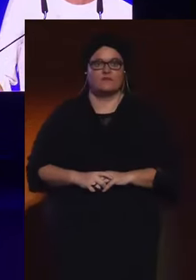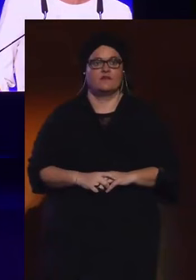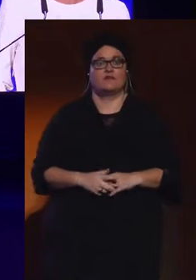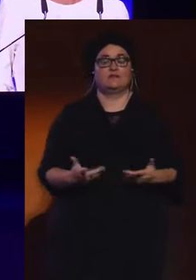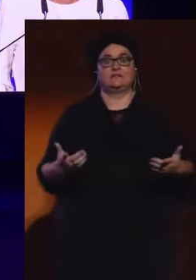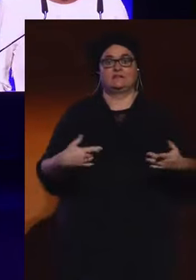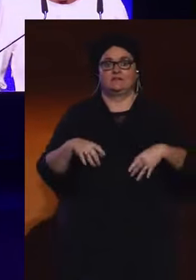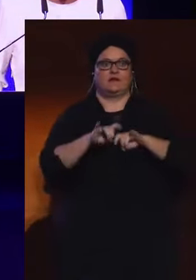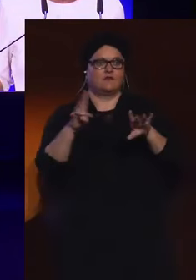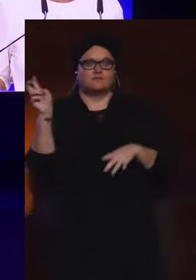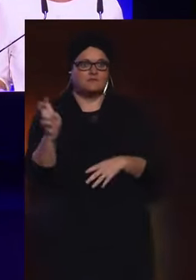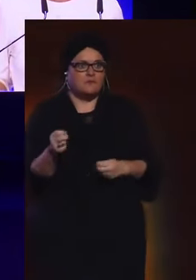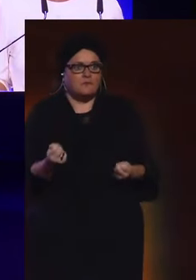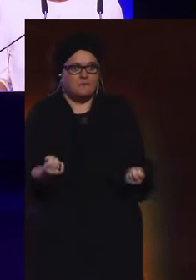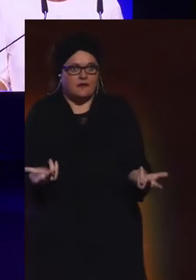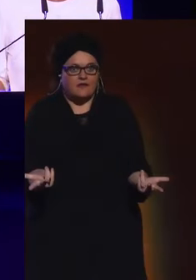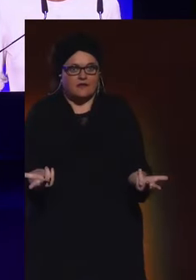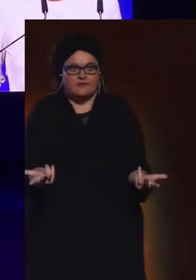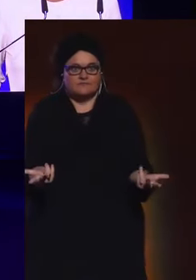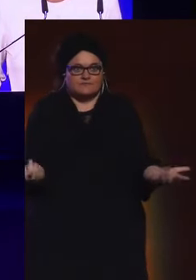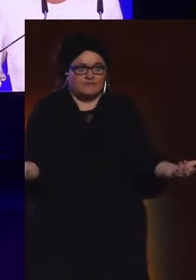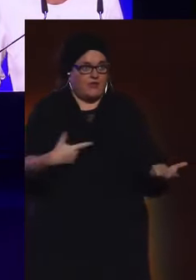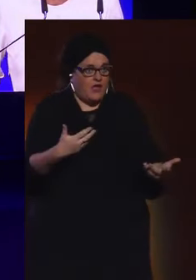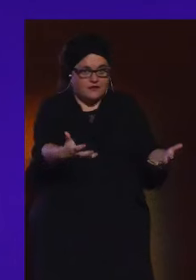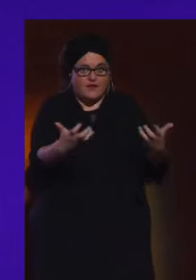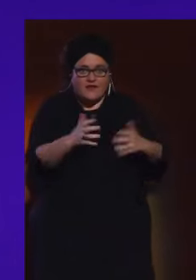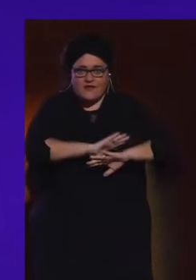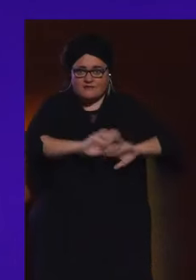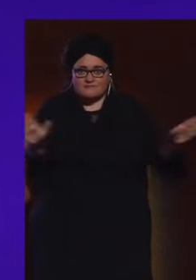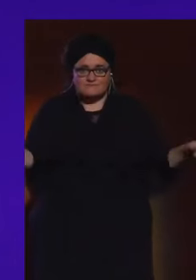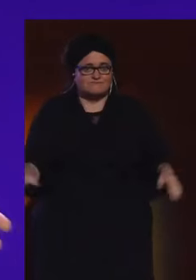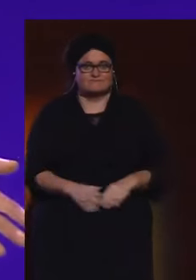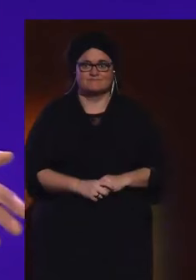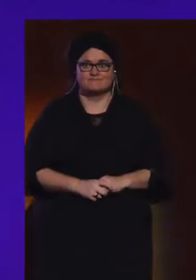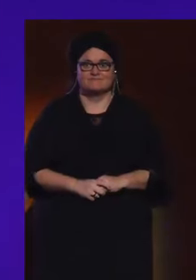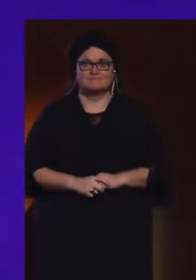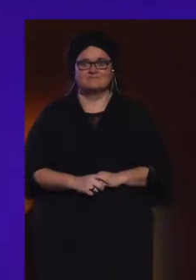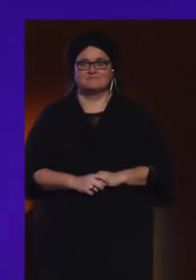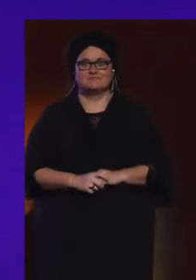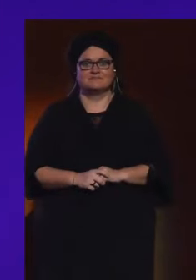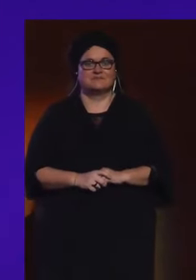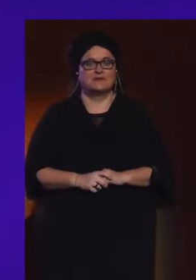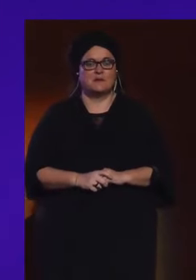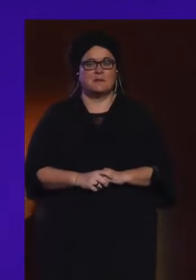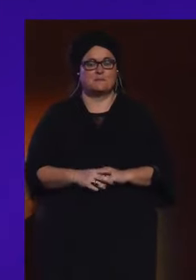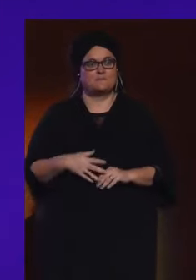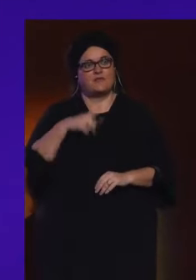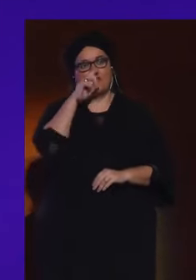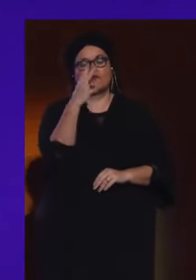Jakina, zertarako etorri gara ba, gu ona? Ba, irabaztera etorri gara. Jakina.